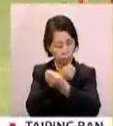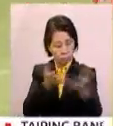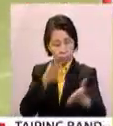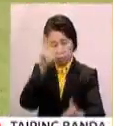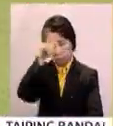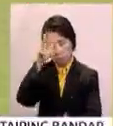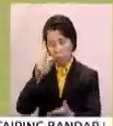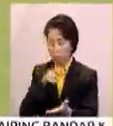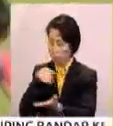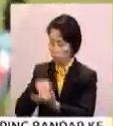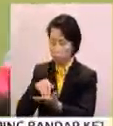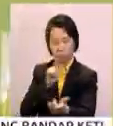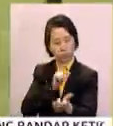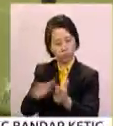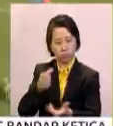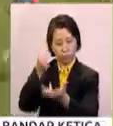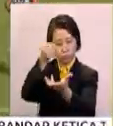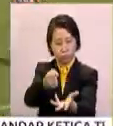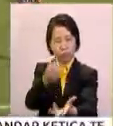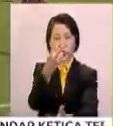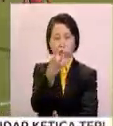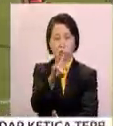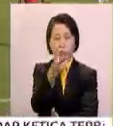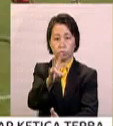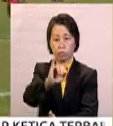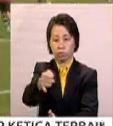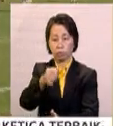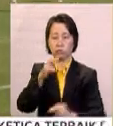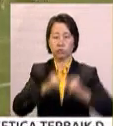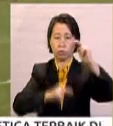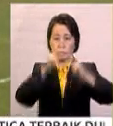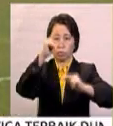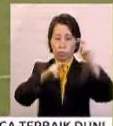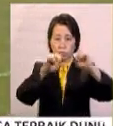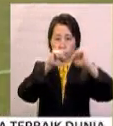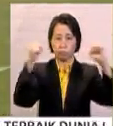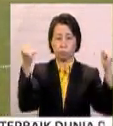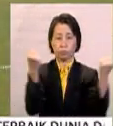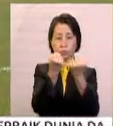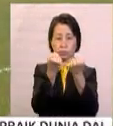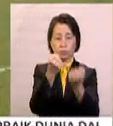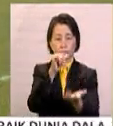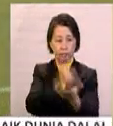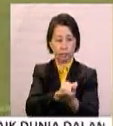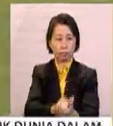pusat telah meluluskan peruntukan sebanyak 17 juta ringgit bagi pembinaan stadium berkenaan.